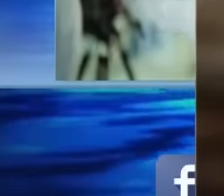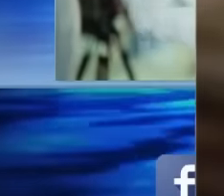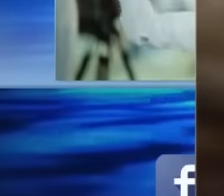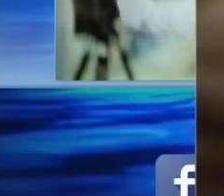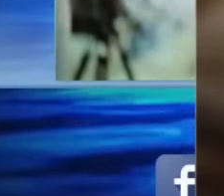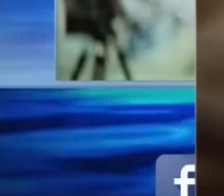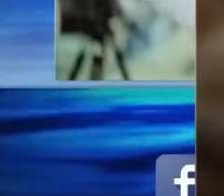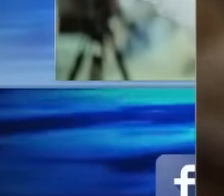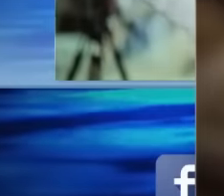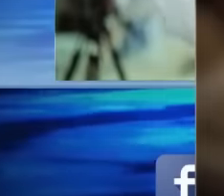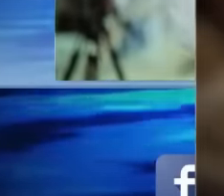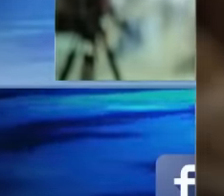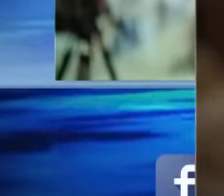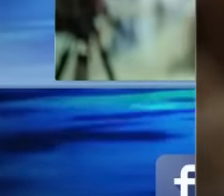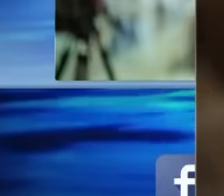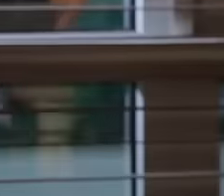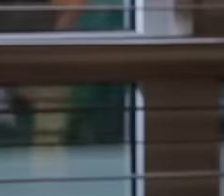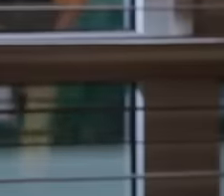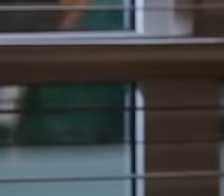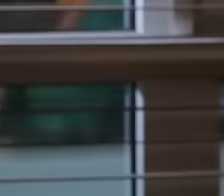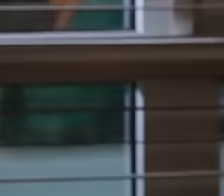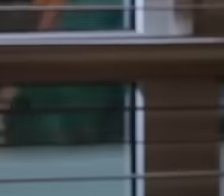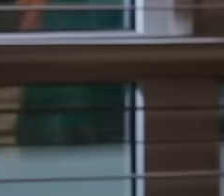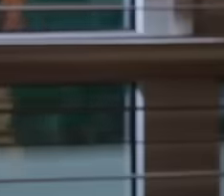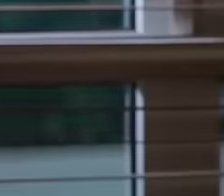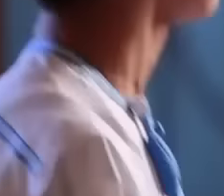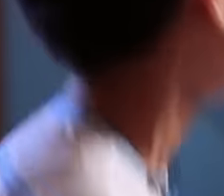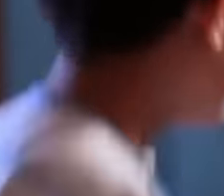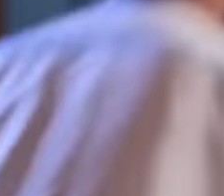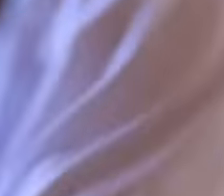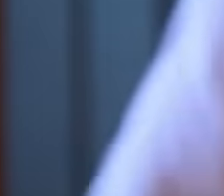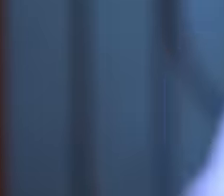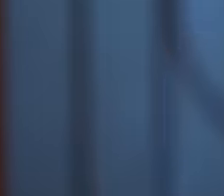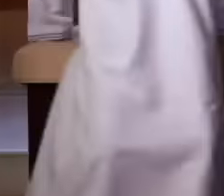شاركونا في مهرجان مسقط.